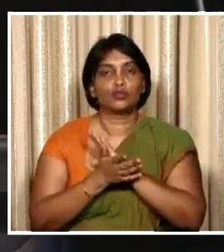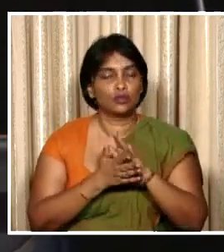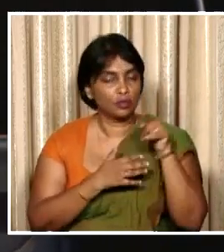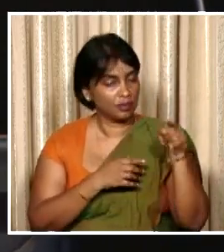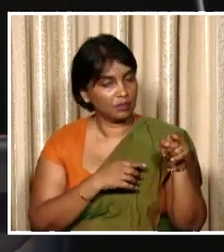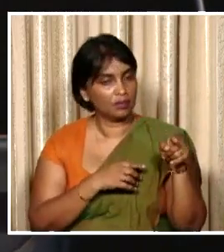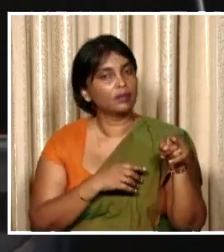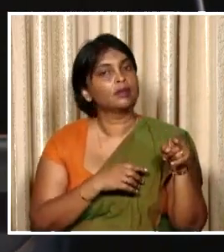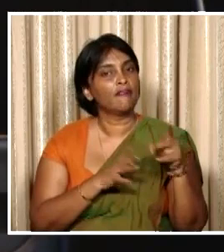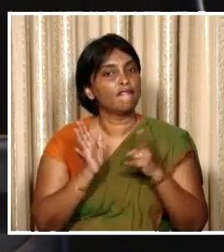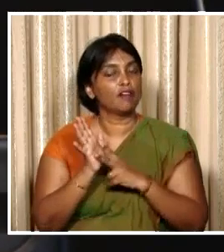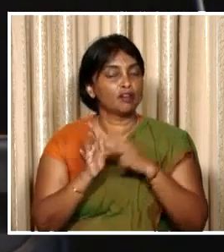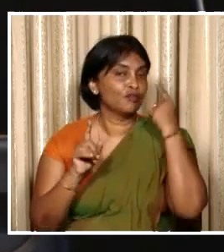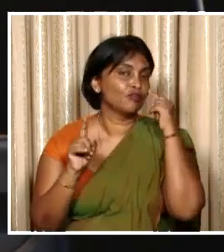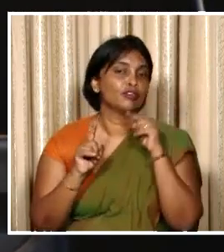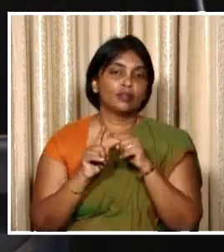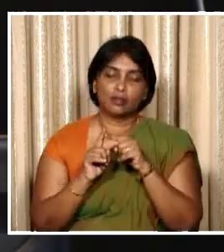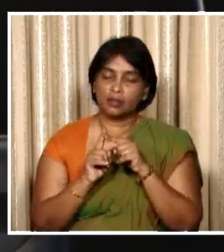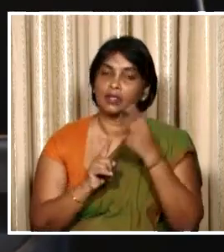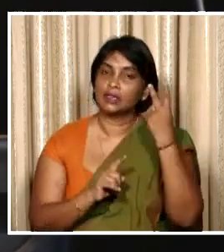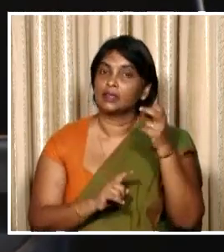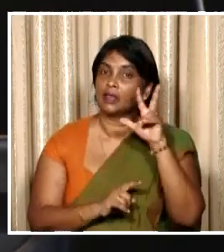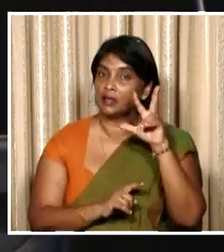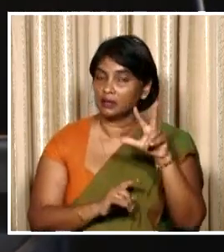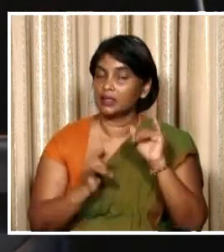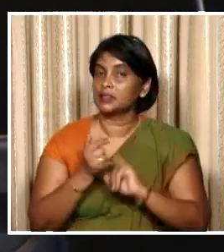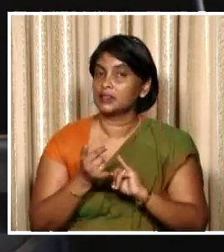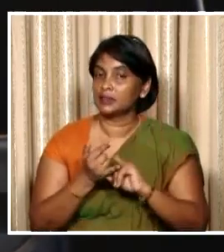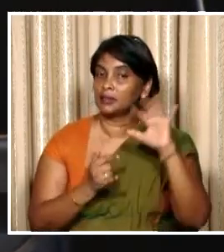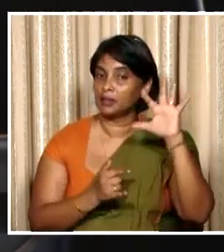කොඩිතුවක් වහතා වවුණුතු සිද්ධිය ගැන